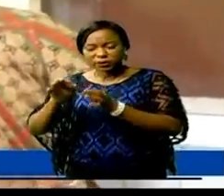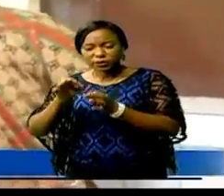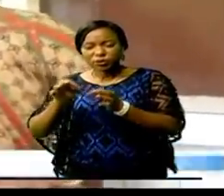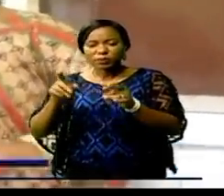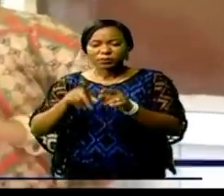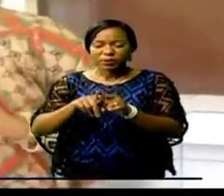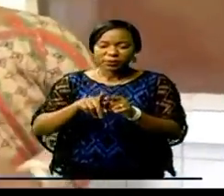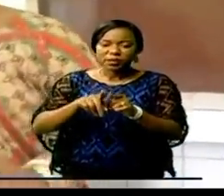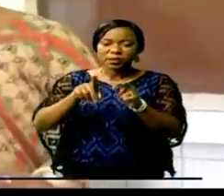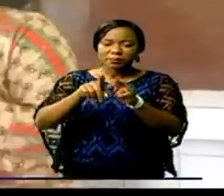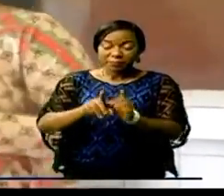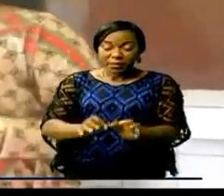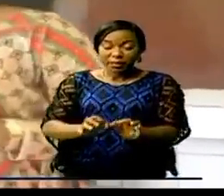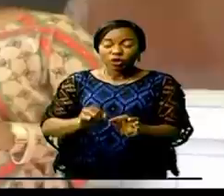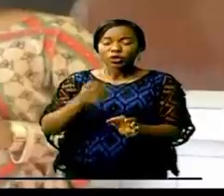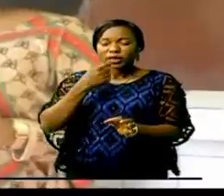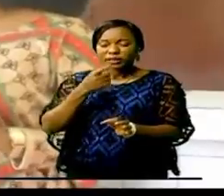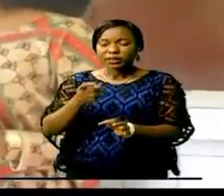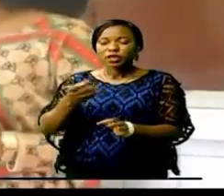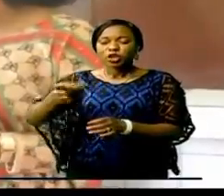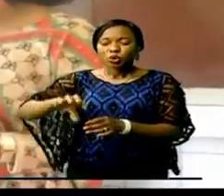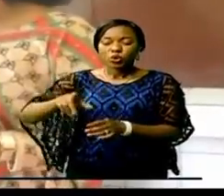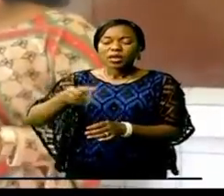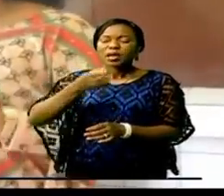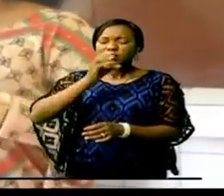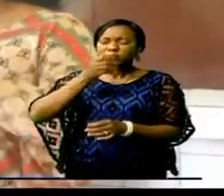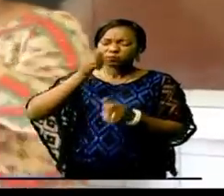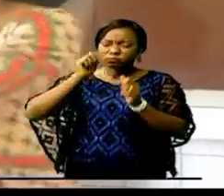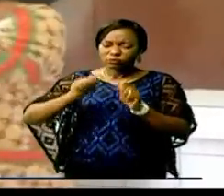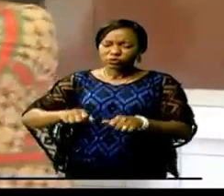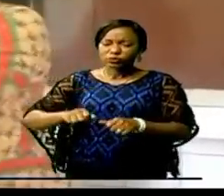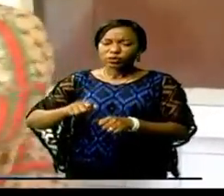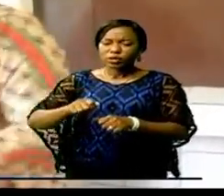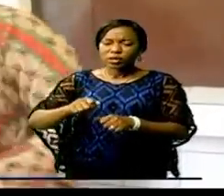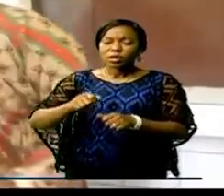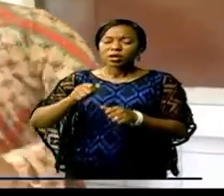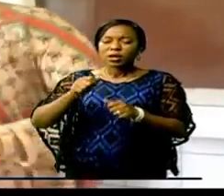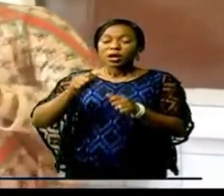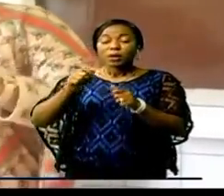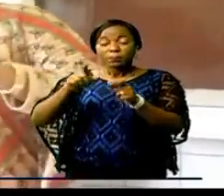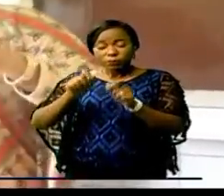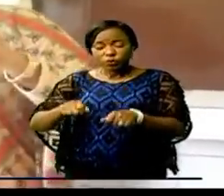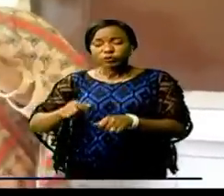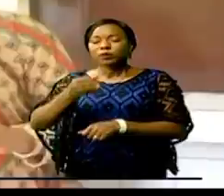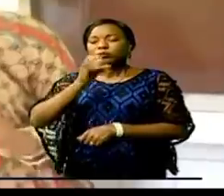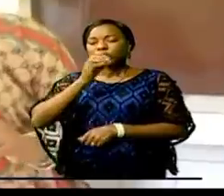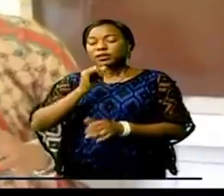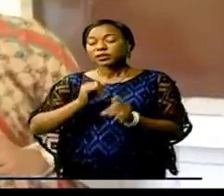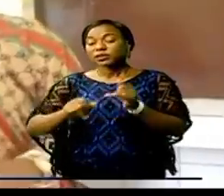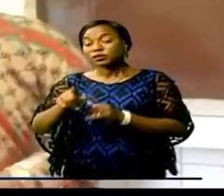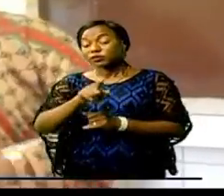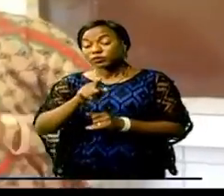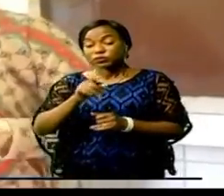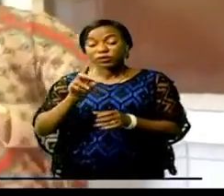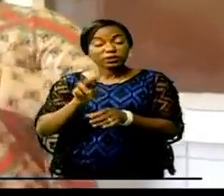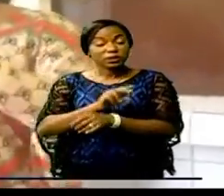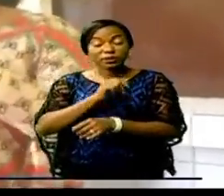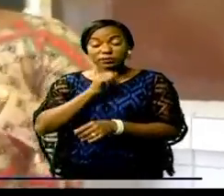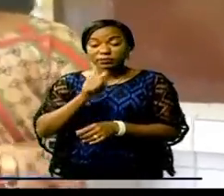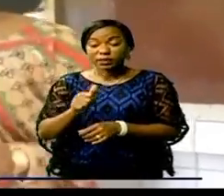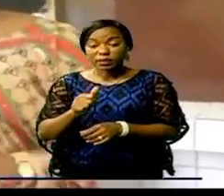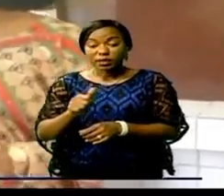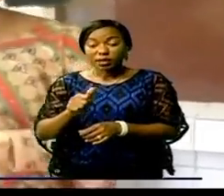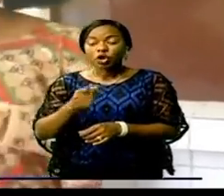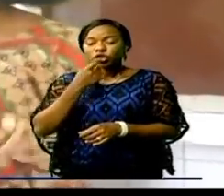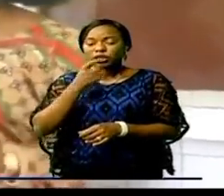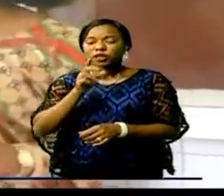superficielle, on a eu une bonne nappe. De l'eau potable jusqu'au dernier usager. Parce que si vous ne faites pas ça, on dit l'eau c'est la